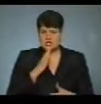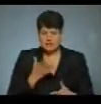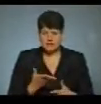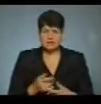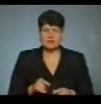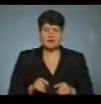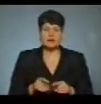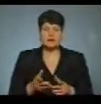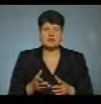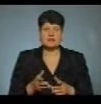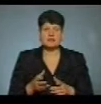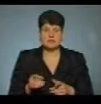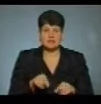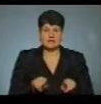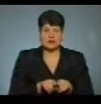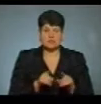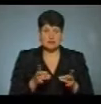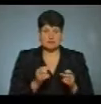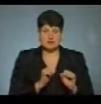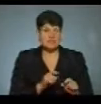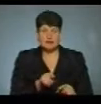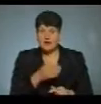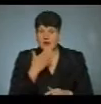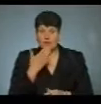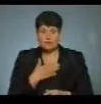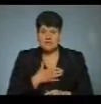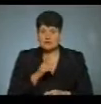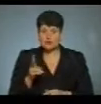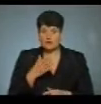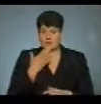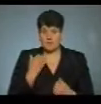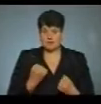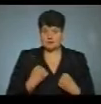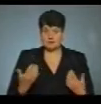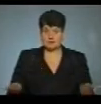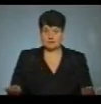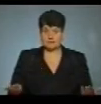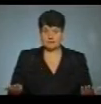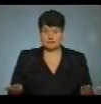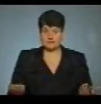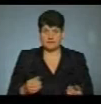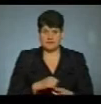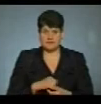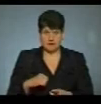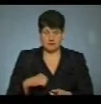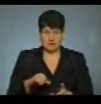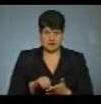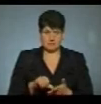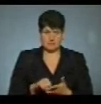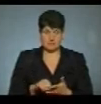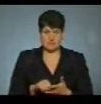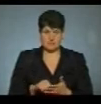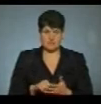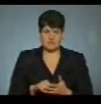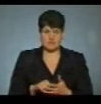треба захистити. А в нас ніхто не має ніякого захисту. Ви саме представник